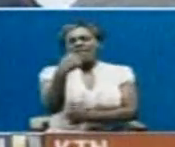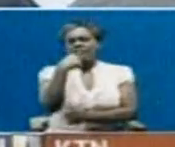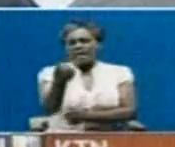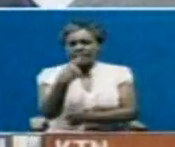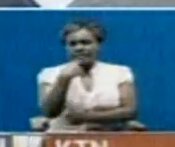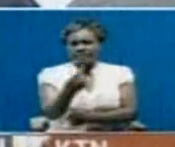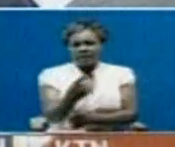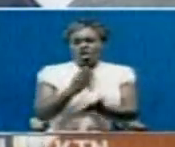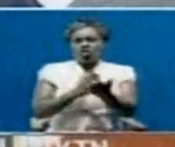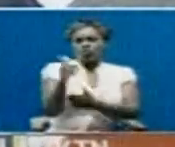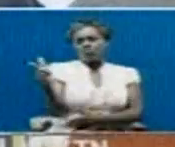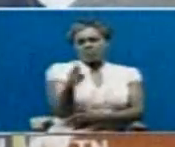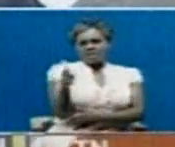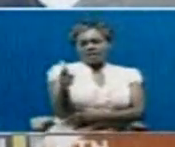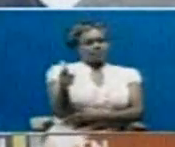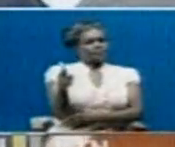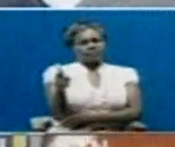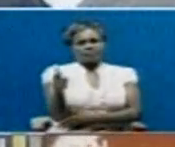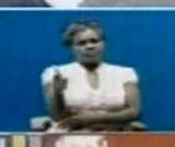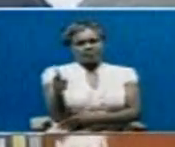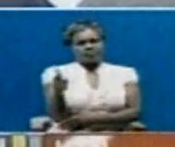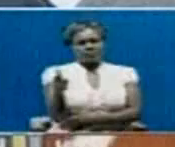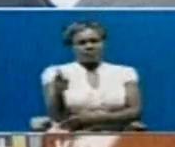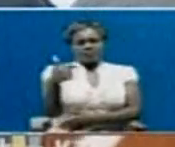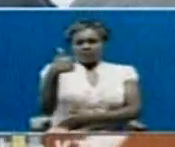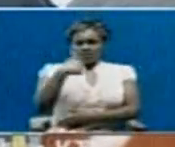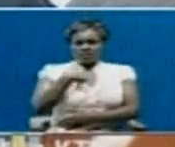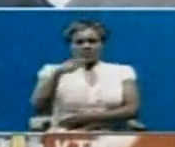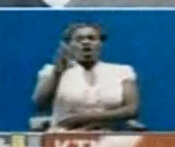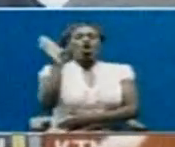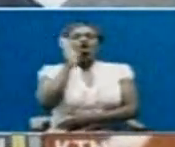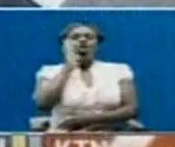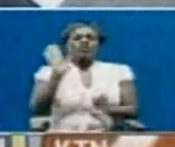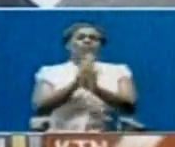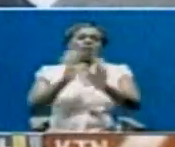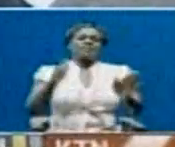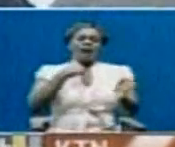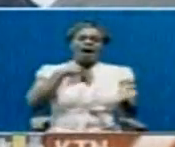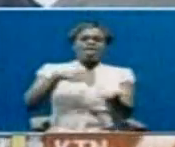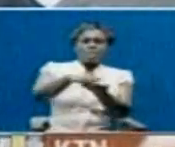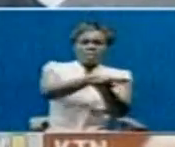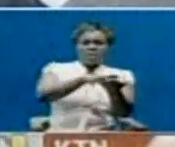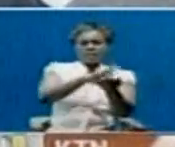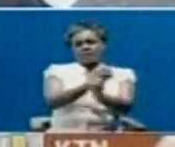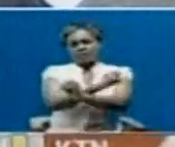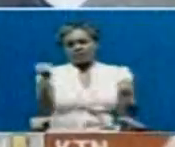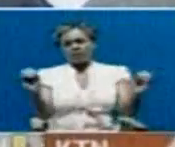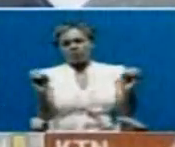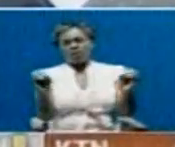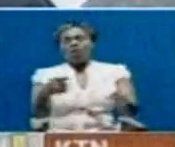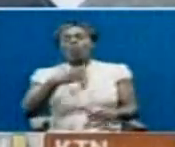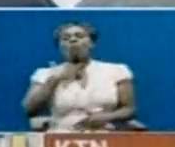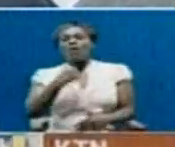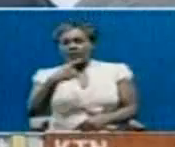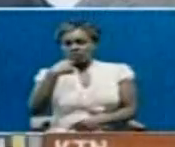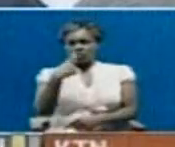relayed through the media are malicious and without a foundation, and I want